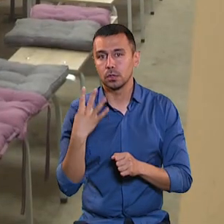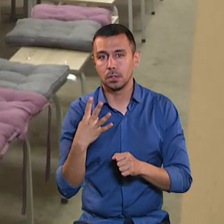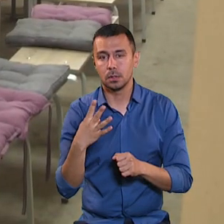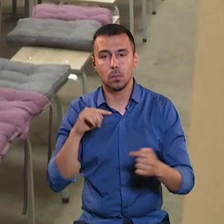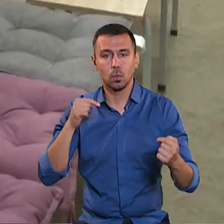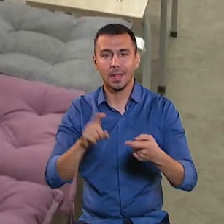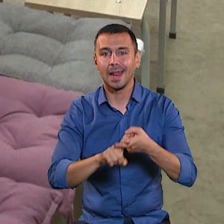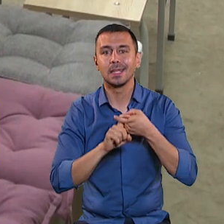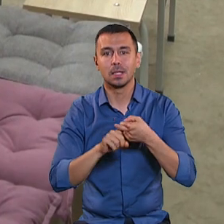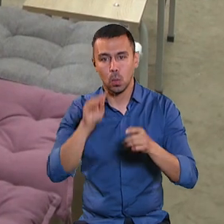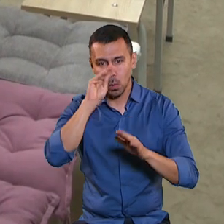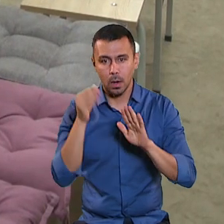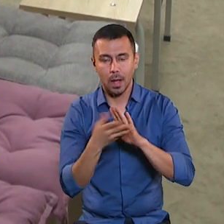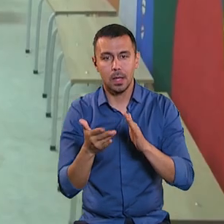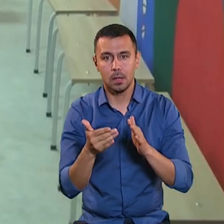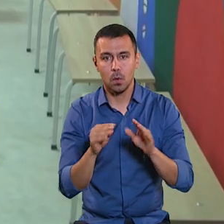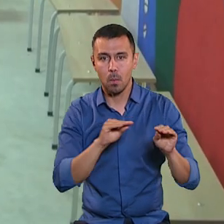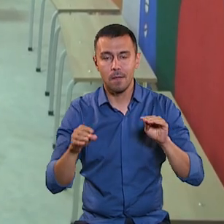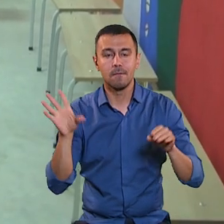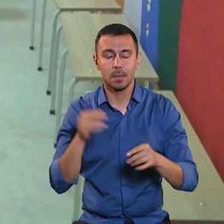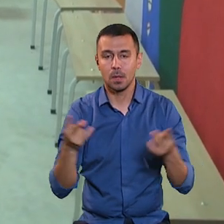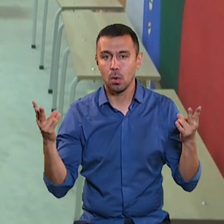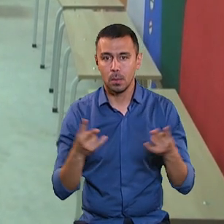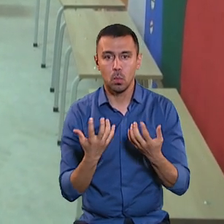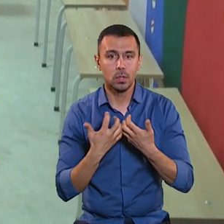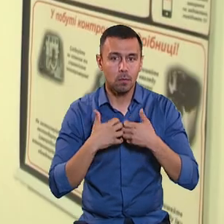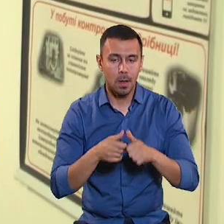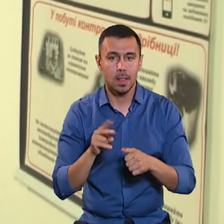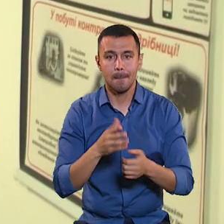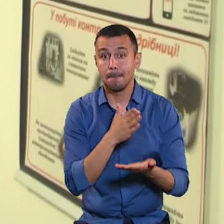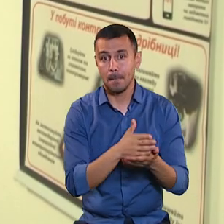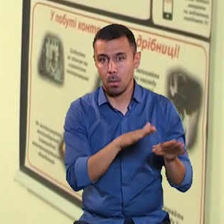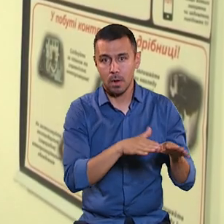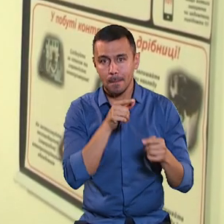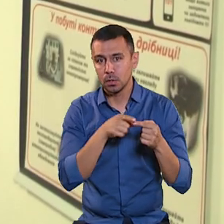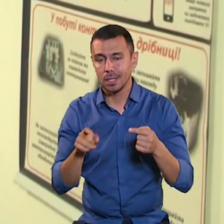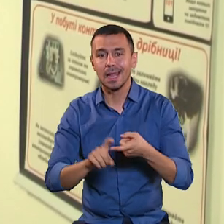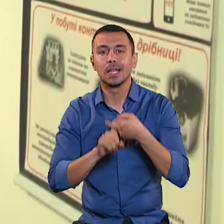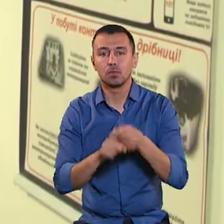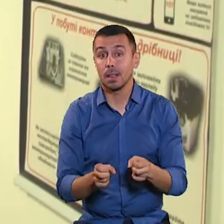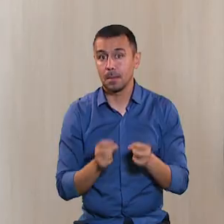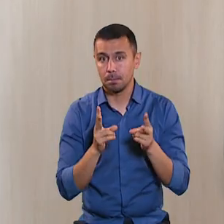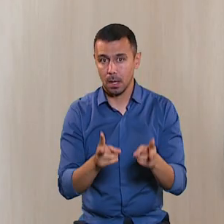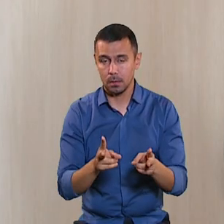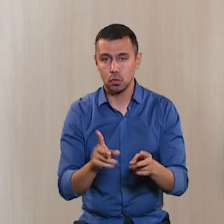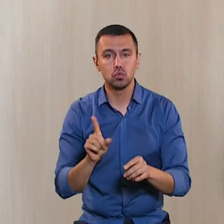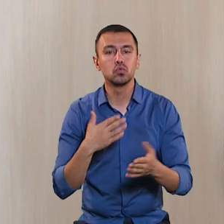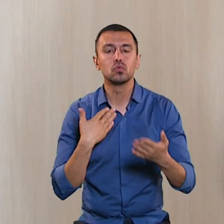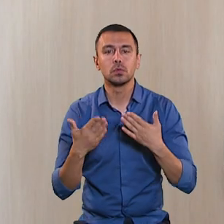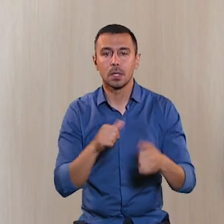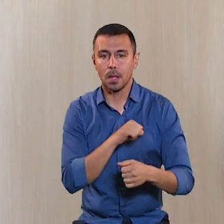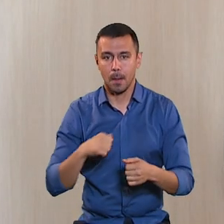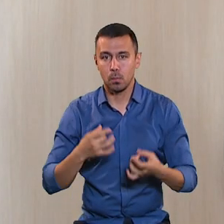протирадіаційні укриття які обладнані всім необхідним устаткуванням для перебування під час радіаційної небезпеки що стосується